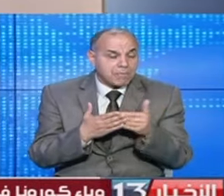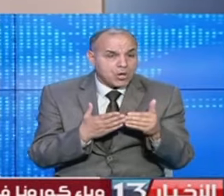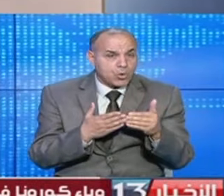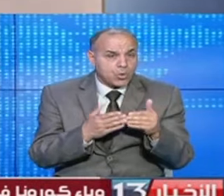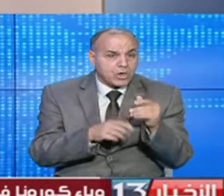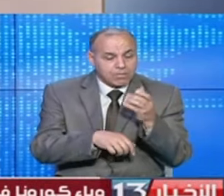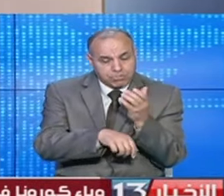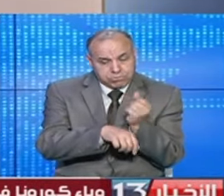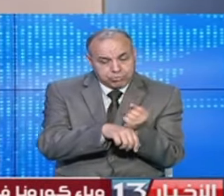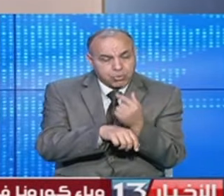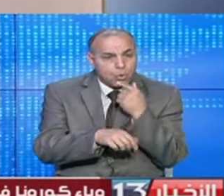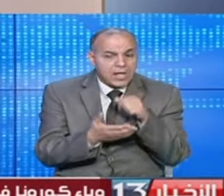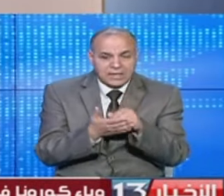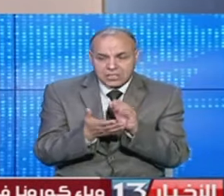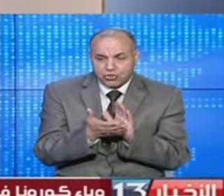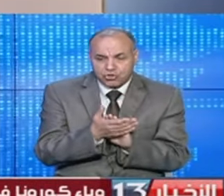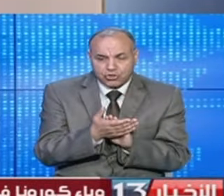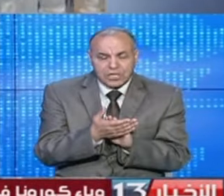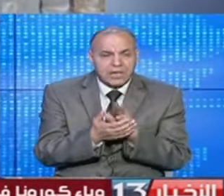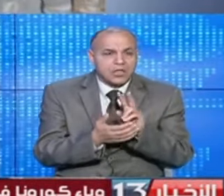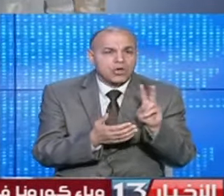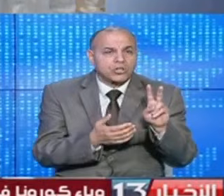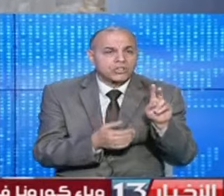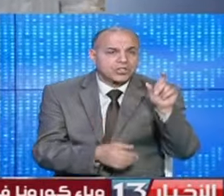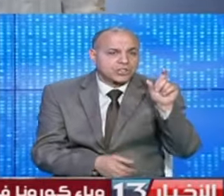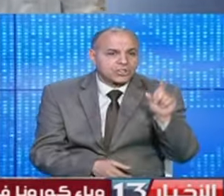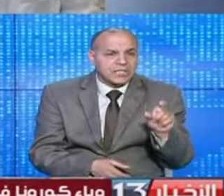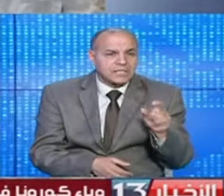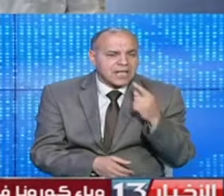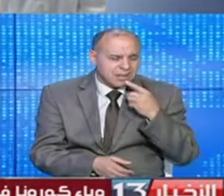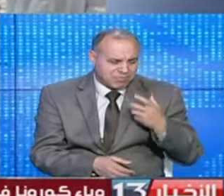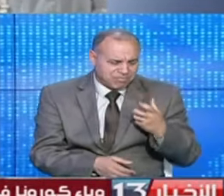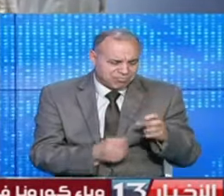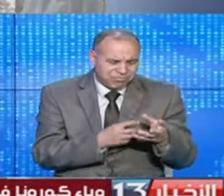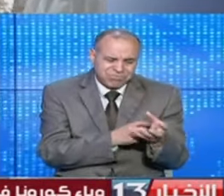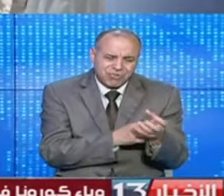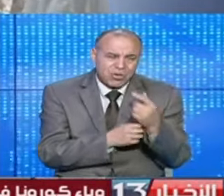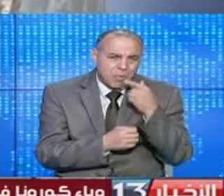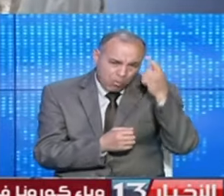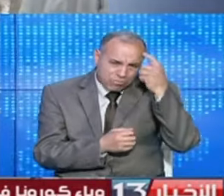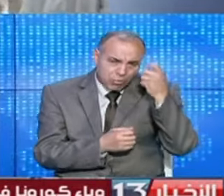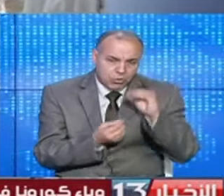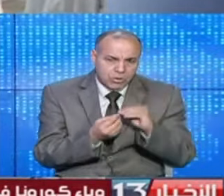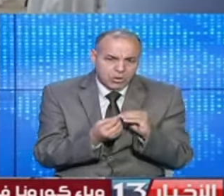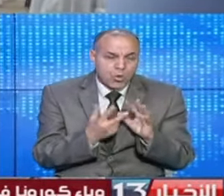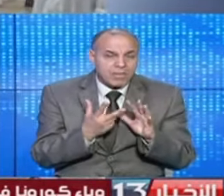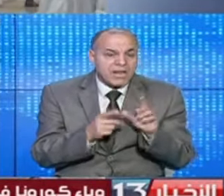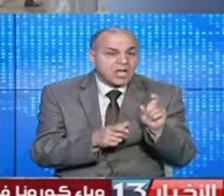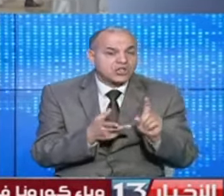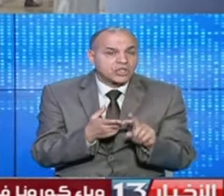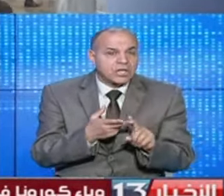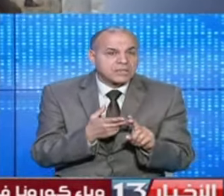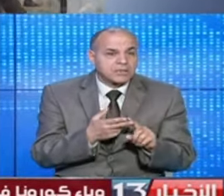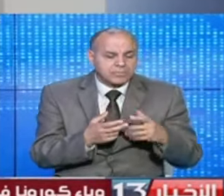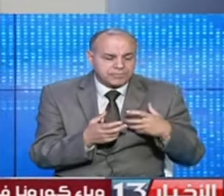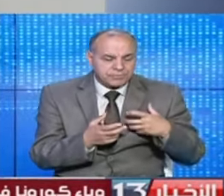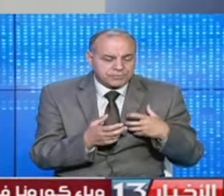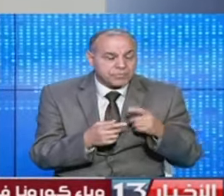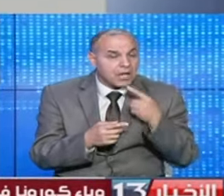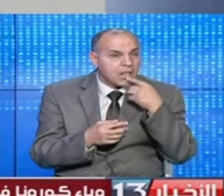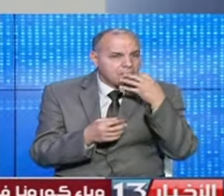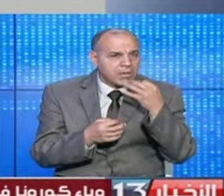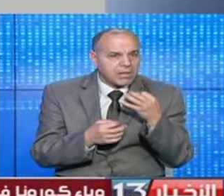أسترازينيكا، وتم تسجيل 22 حالة تخثر دموي وريدي دماغي وثماني حالات لجلطات